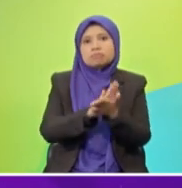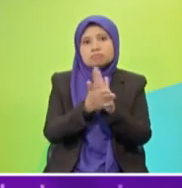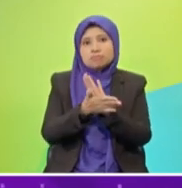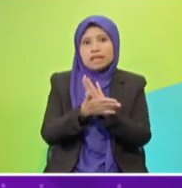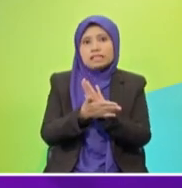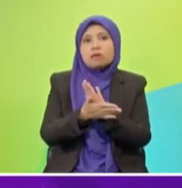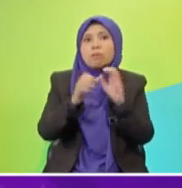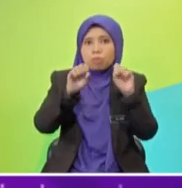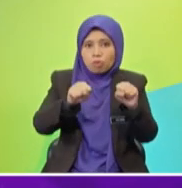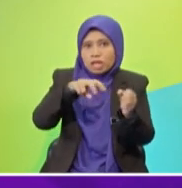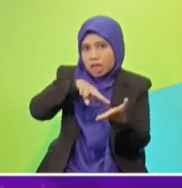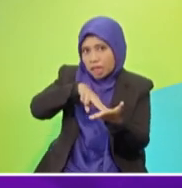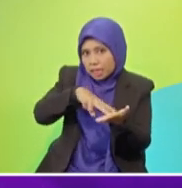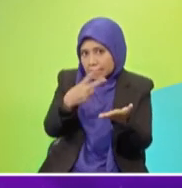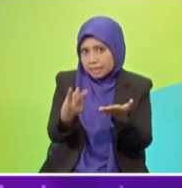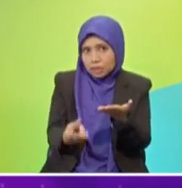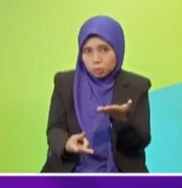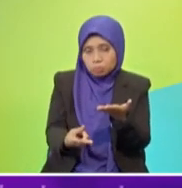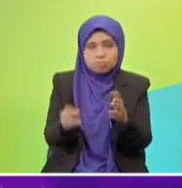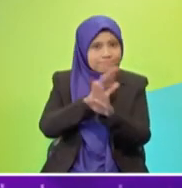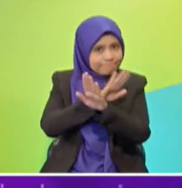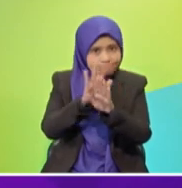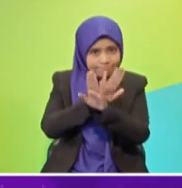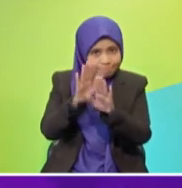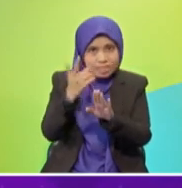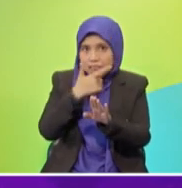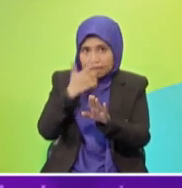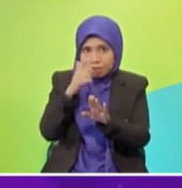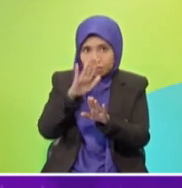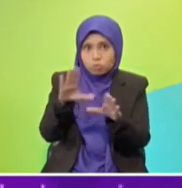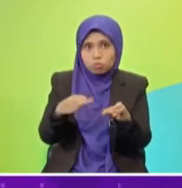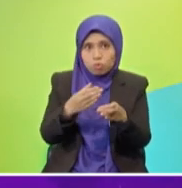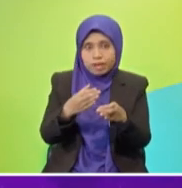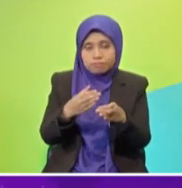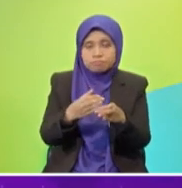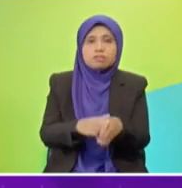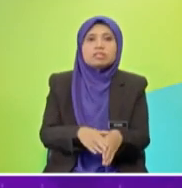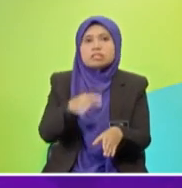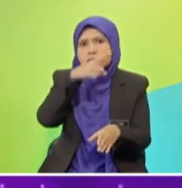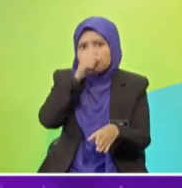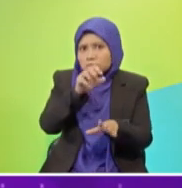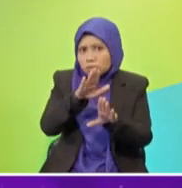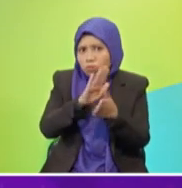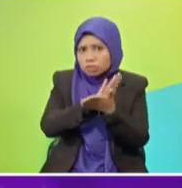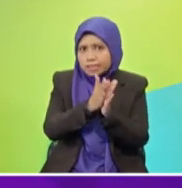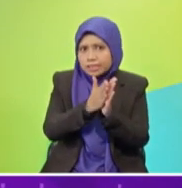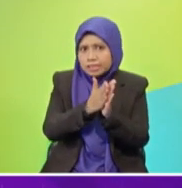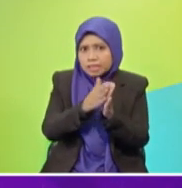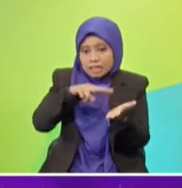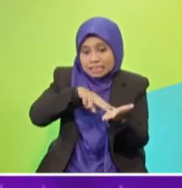ingat ya jangan buat macam tuh Coba kita takut berlaku kemalangan dan seterusnya